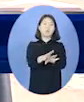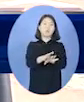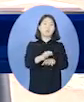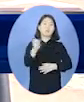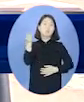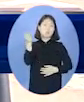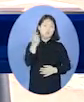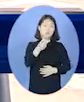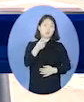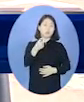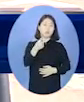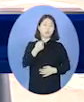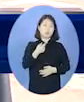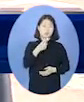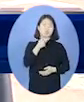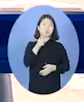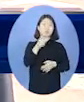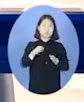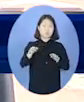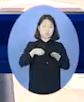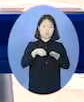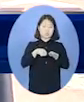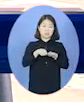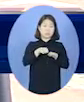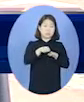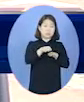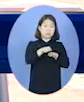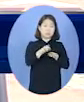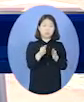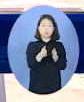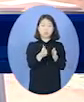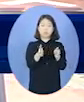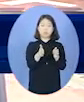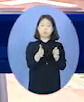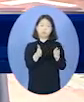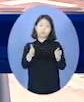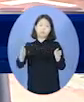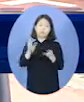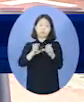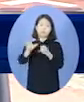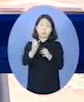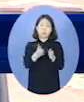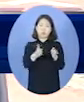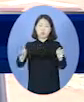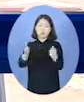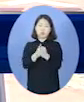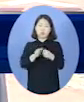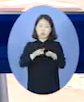차량의 지체가 해소가 됐고요. 또 시내로 들어오는 도로에 한